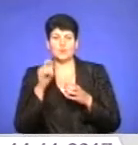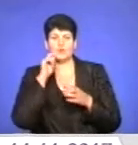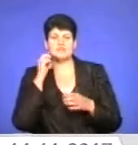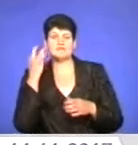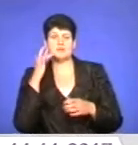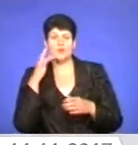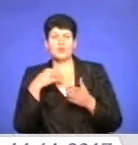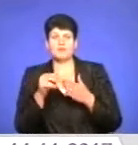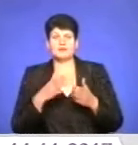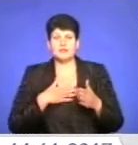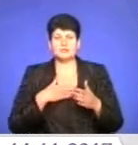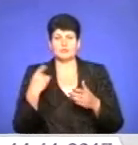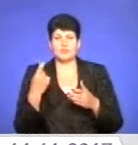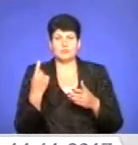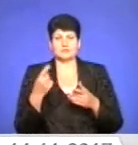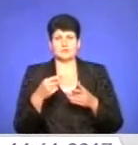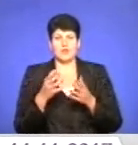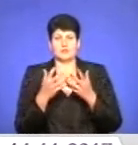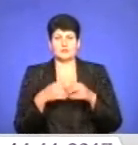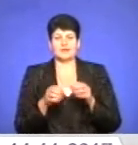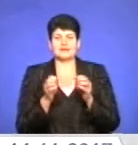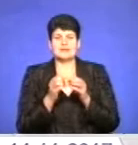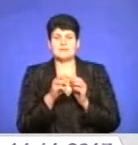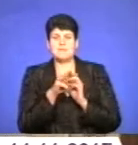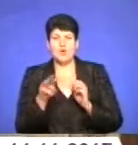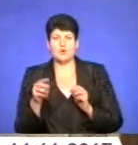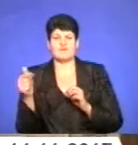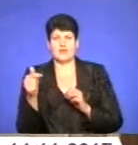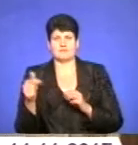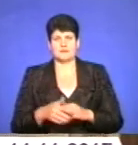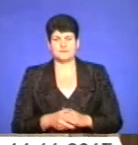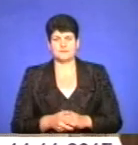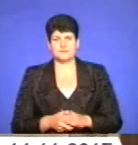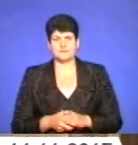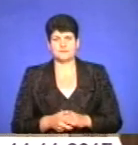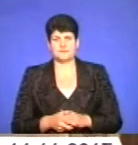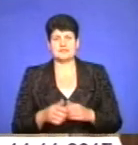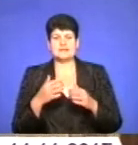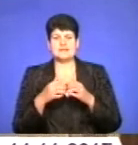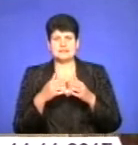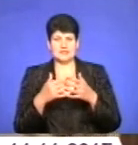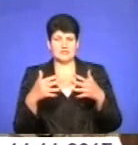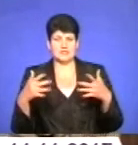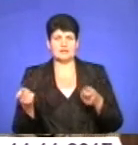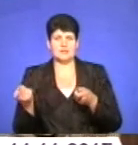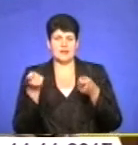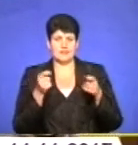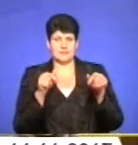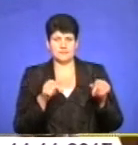нашої області обладнання на суму більше 10 мільйонів гривень. Серед речей, які вони нам передали, це